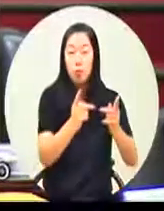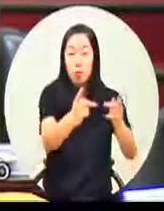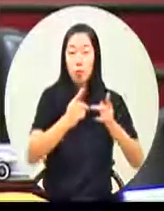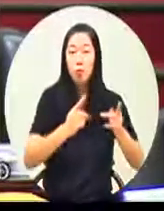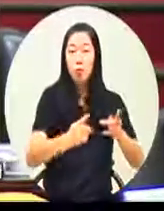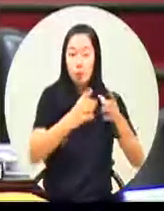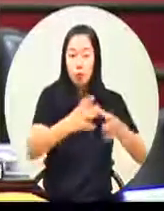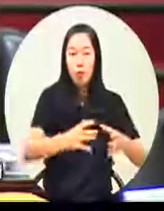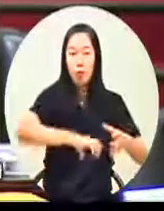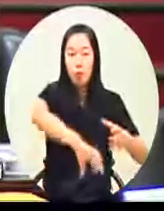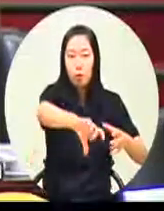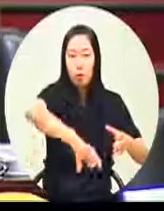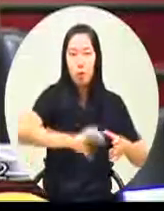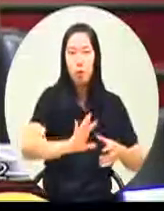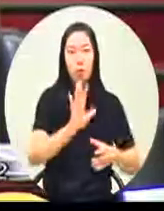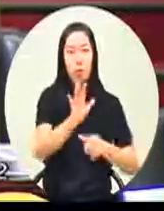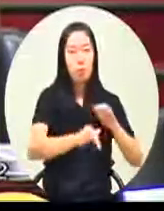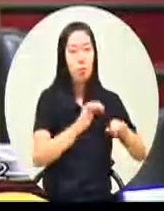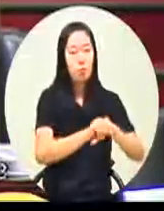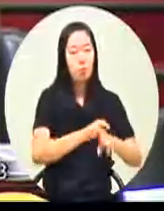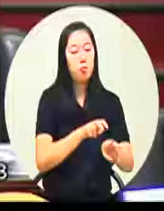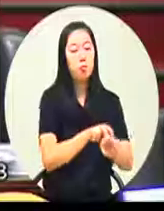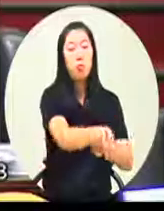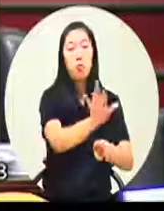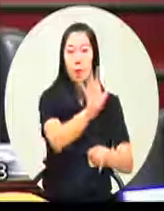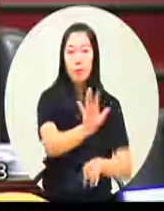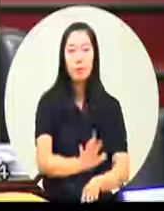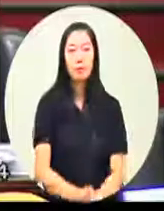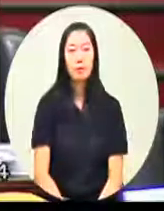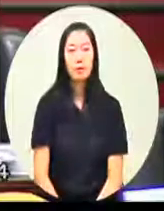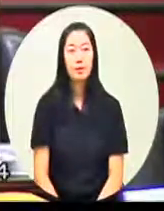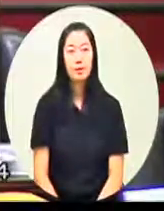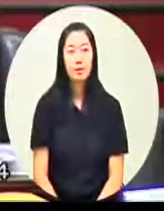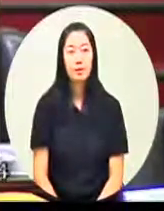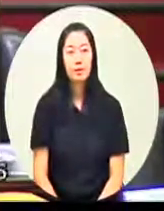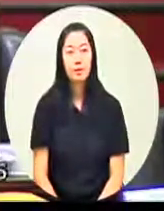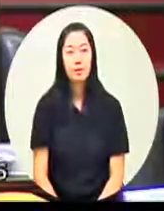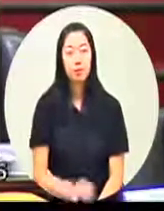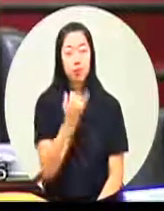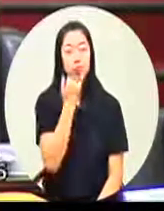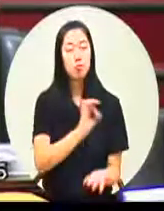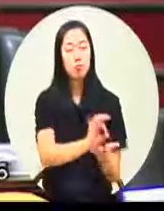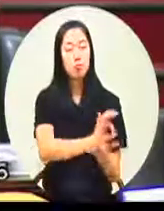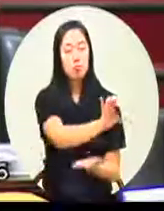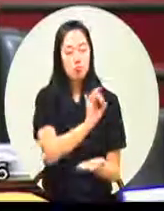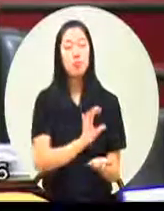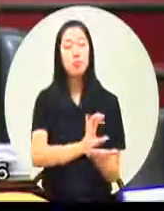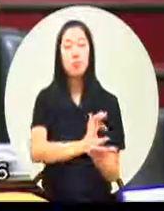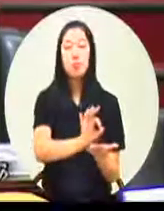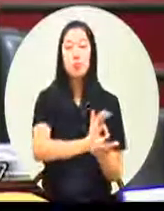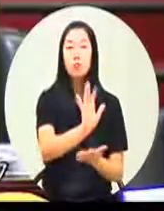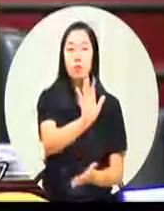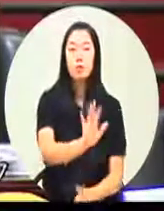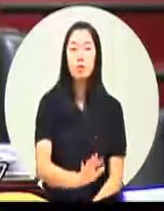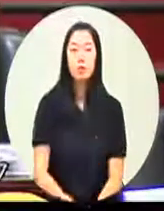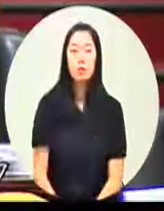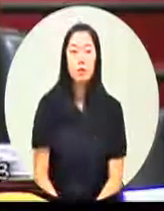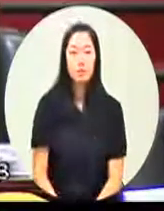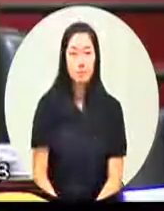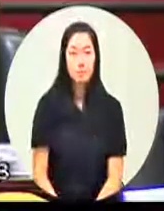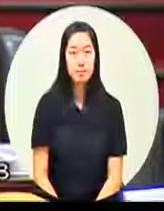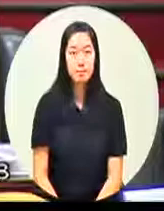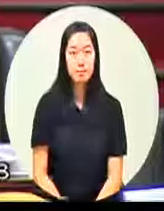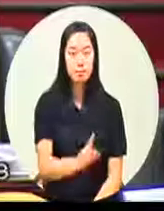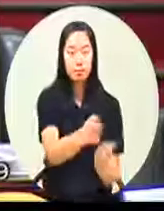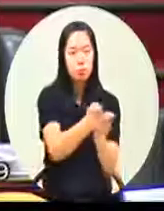上，有现成的道路在那边，好，现成道路在那边可以用啊，对不对？所以这样的那么